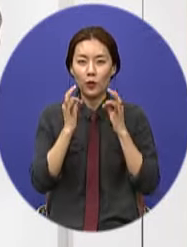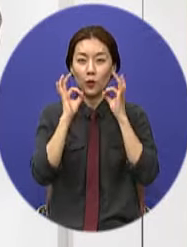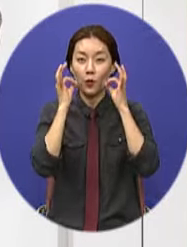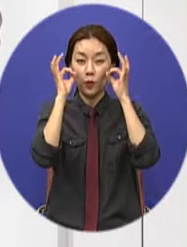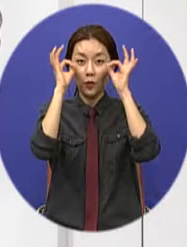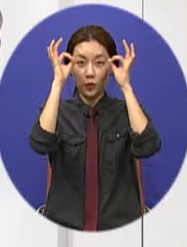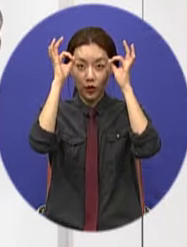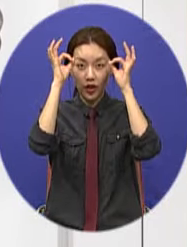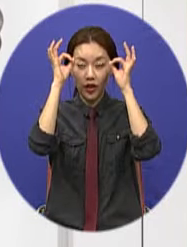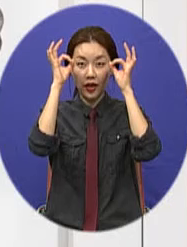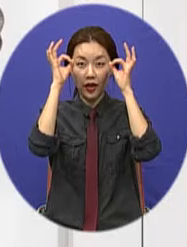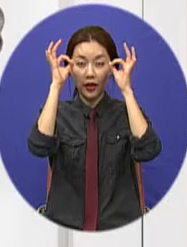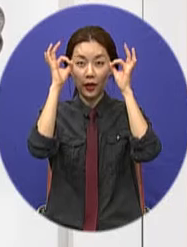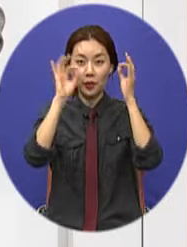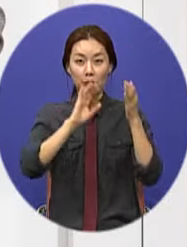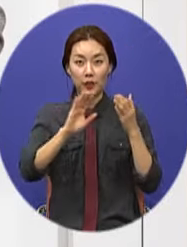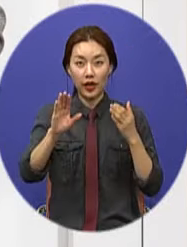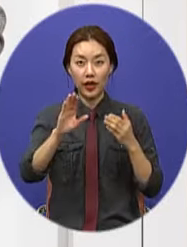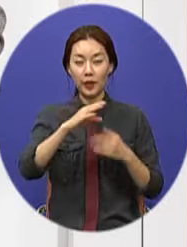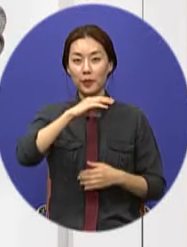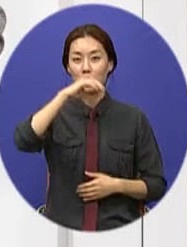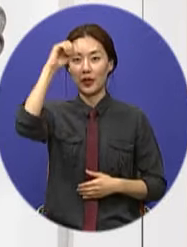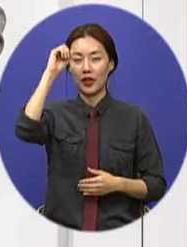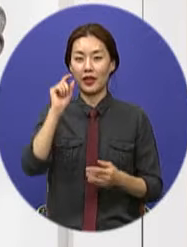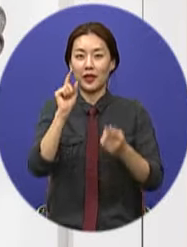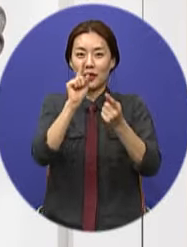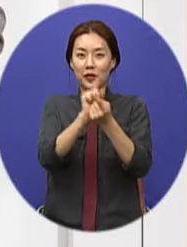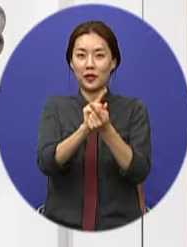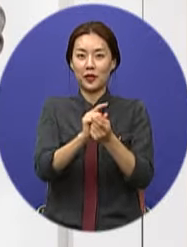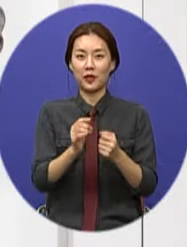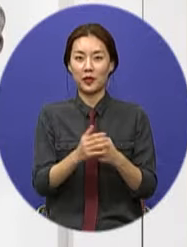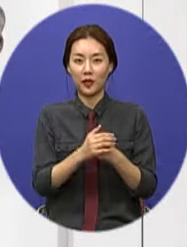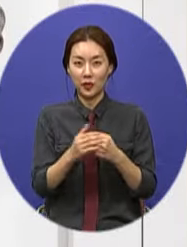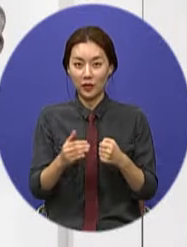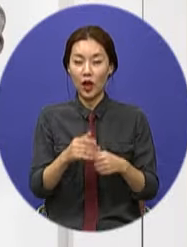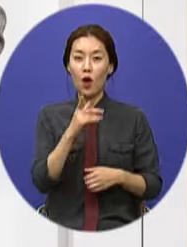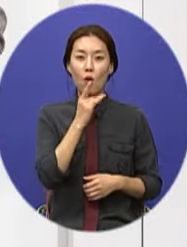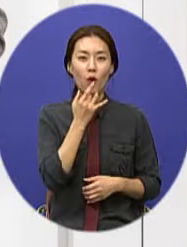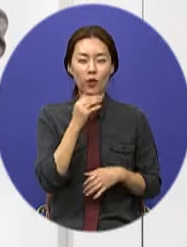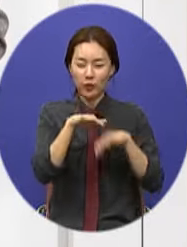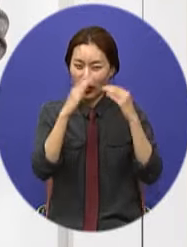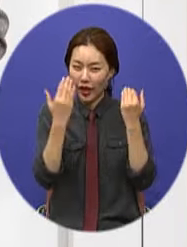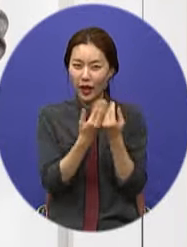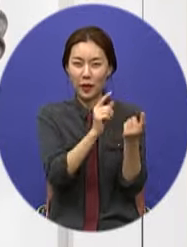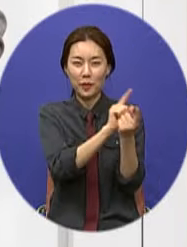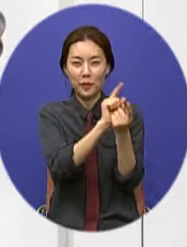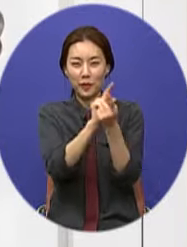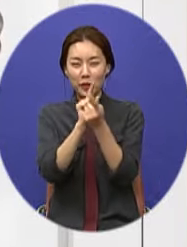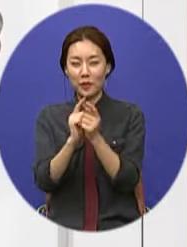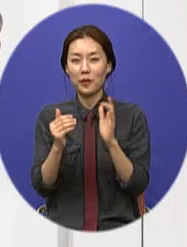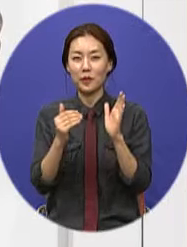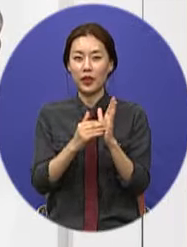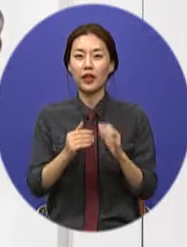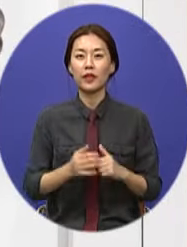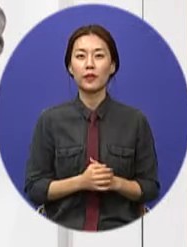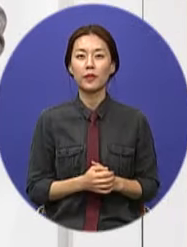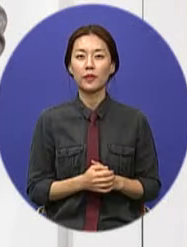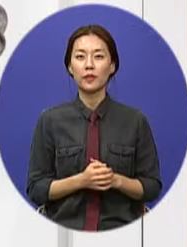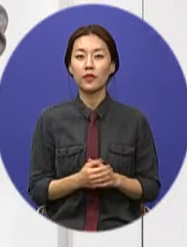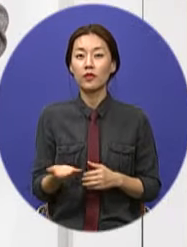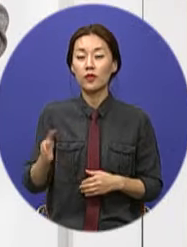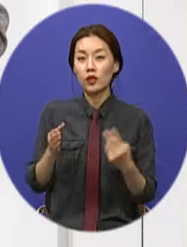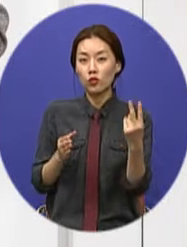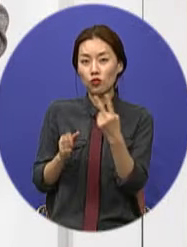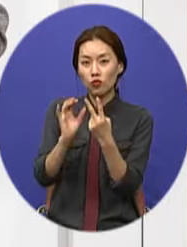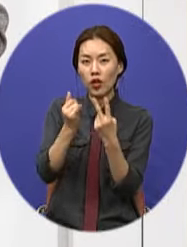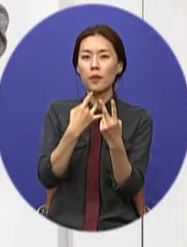네, 오늘은 이제 만났어요. MC 분들을 다 만나봤어요. 두 네, 번, 세 번 만난 분도 있고, 네, 네. 근데 두